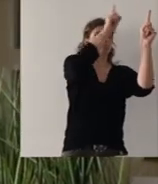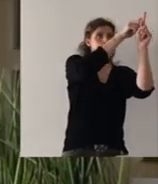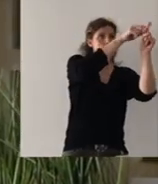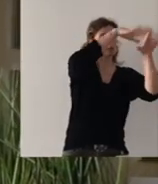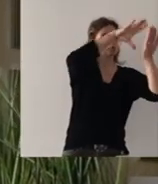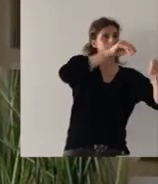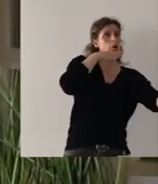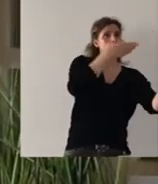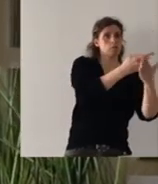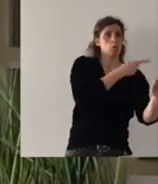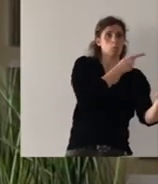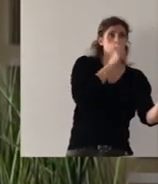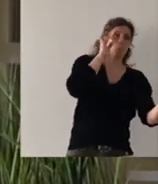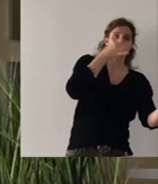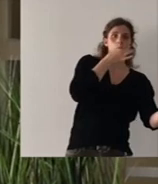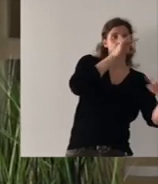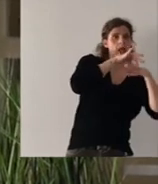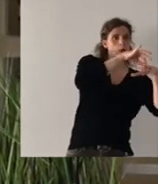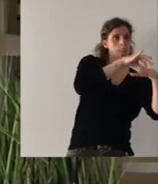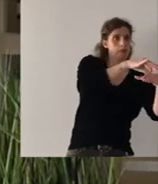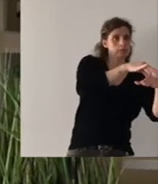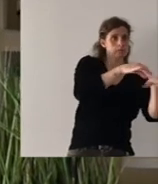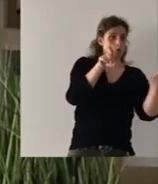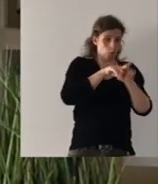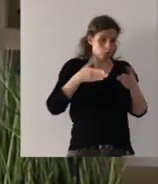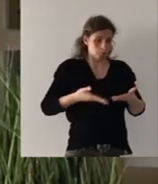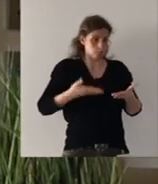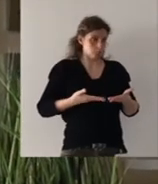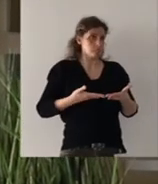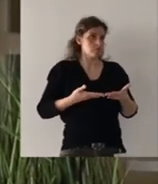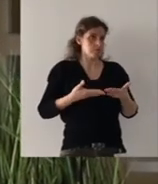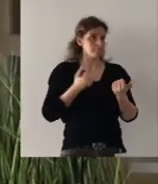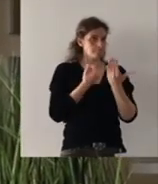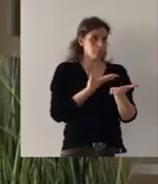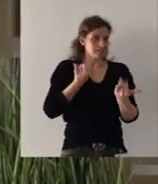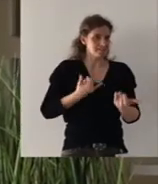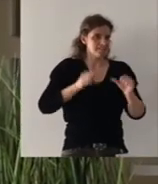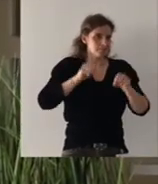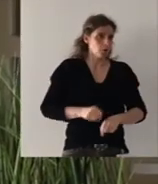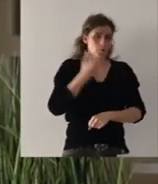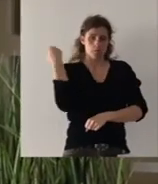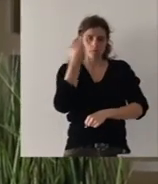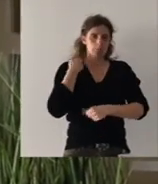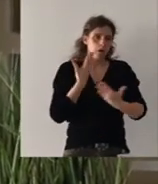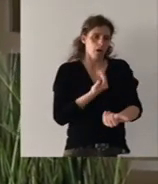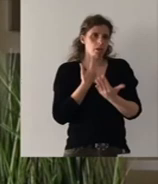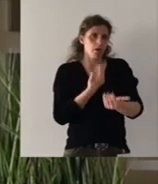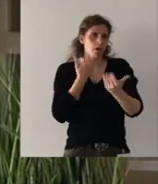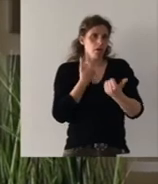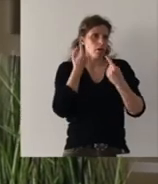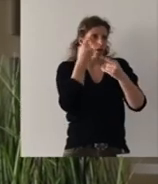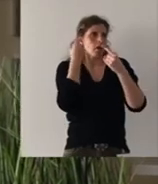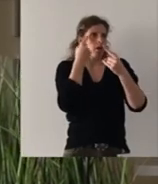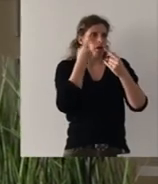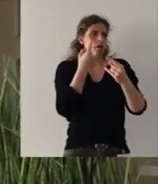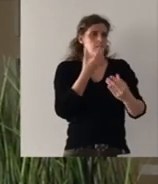pouvoir bénéficier d'un accompagnement tel que celui qu'on propose maintenant. Donc c'était une attente forte